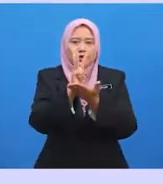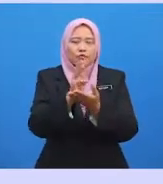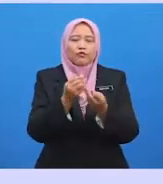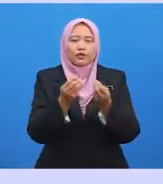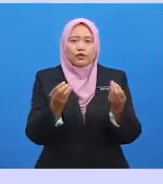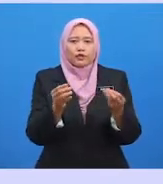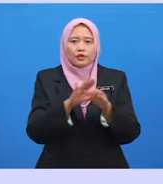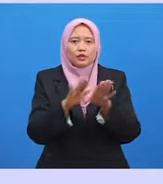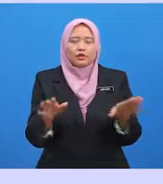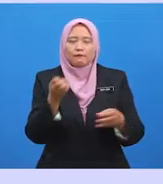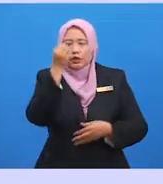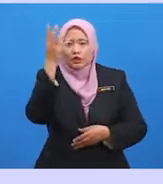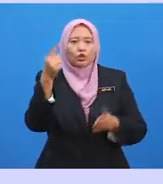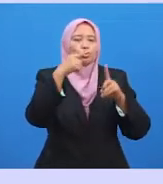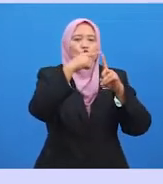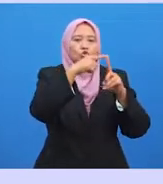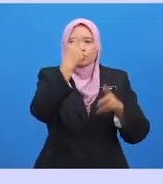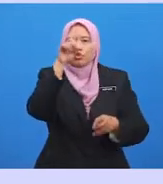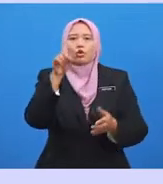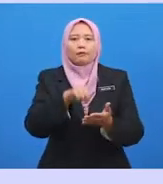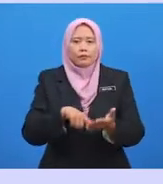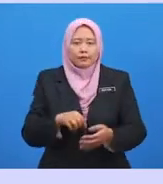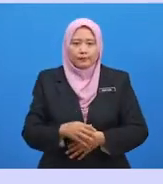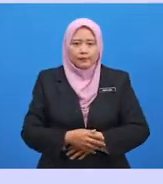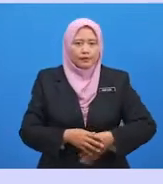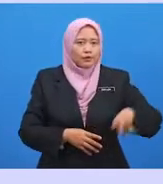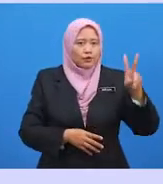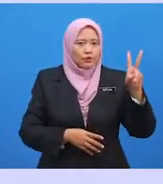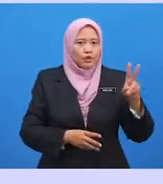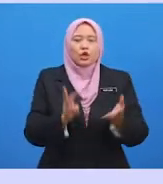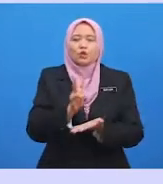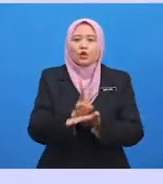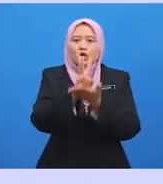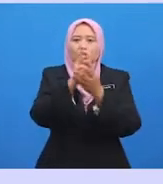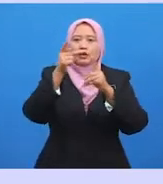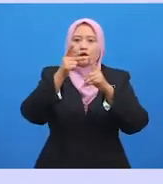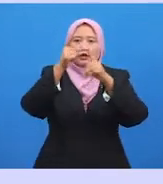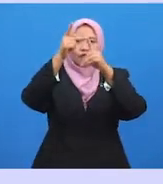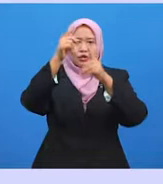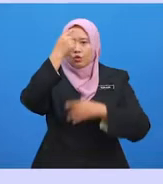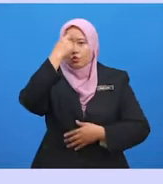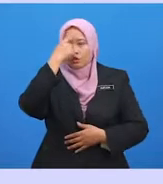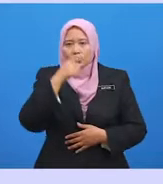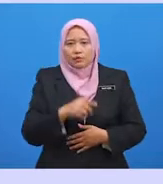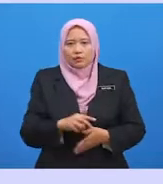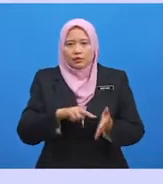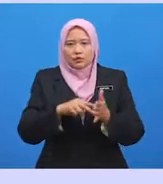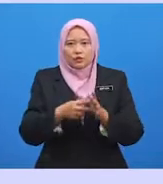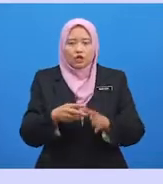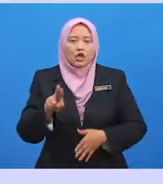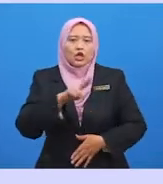kedua wakaf khas yaitu harta yang diwakafkan untuk tujuan